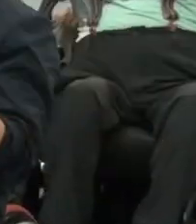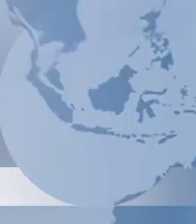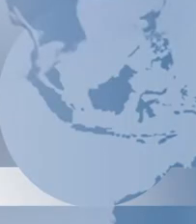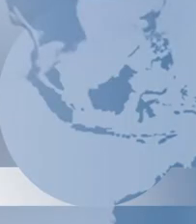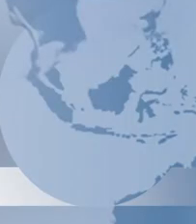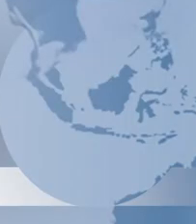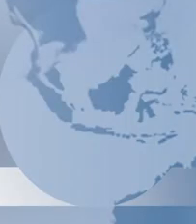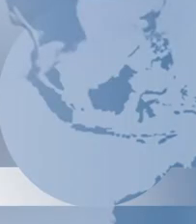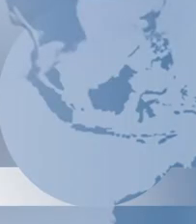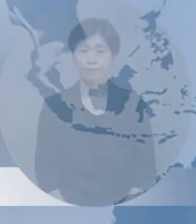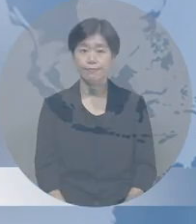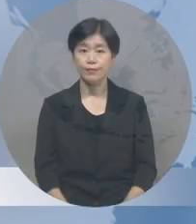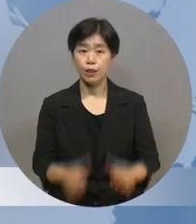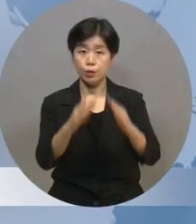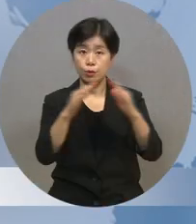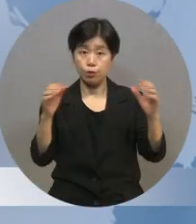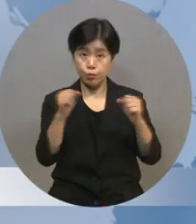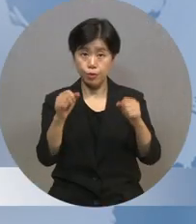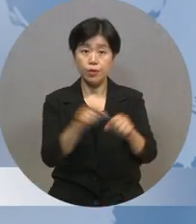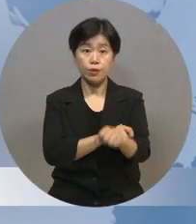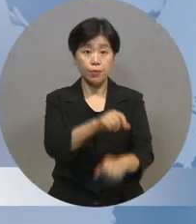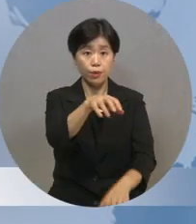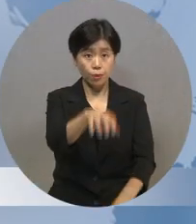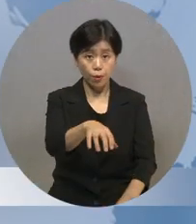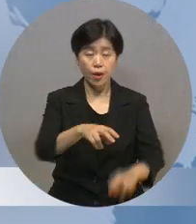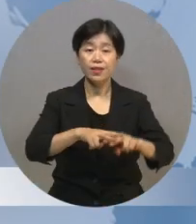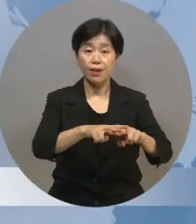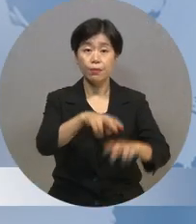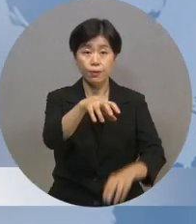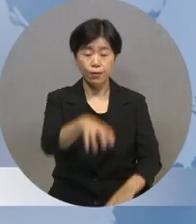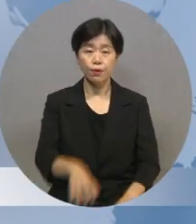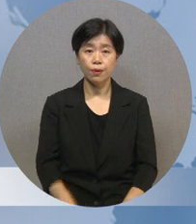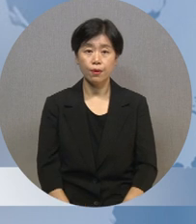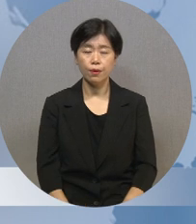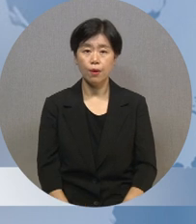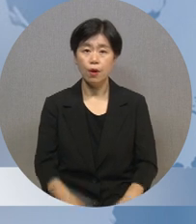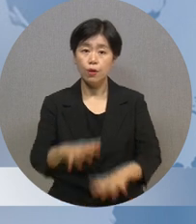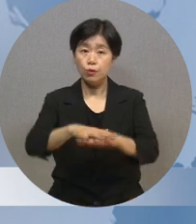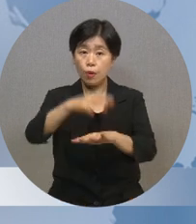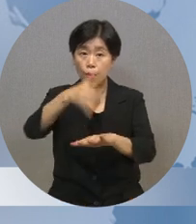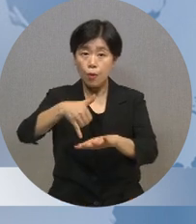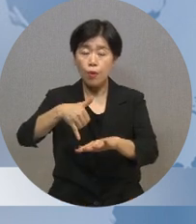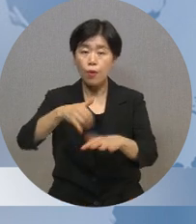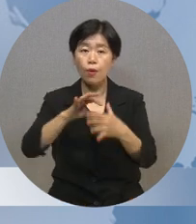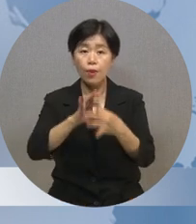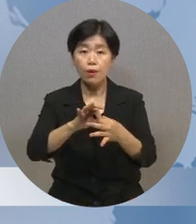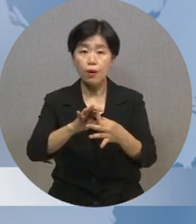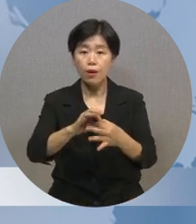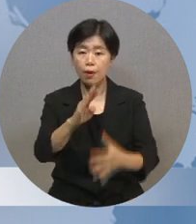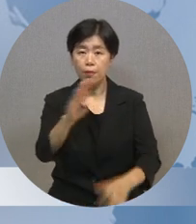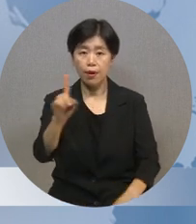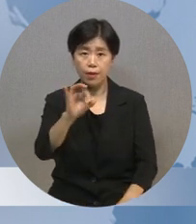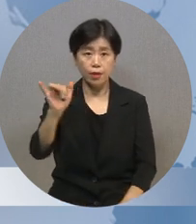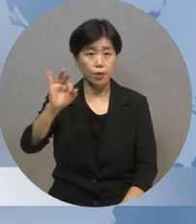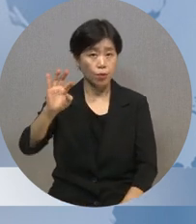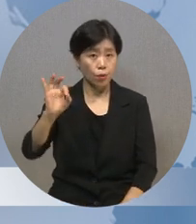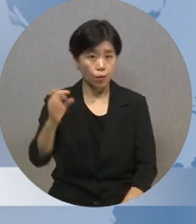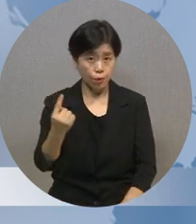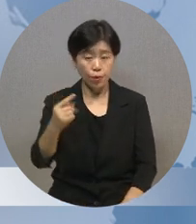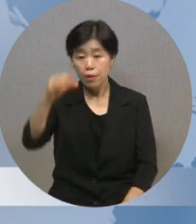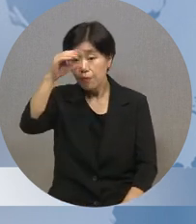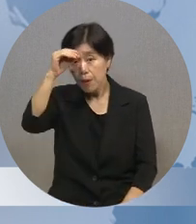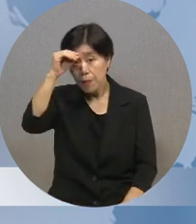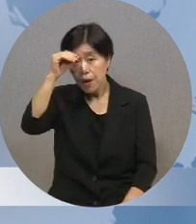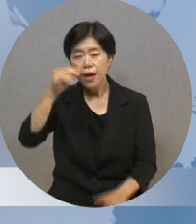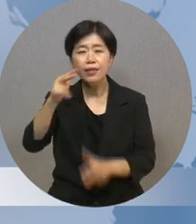정선입니다. 전북 특별자치도 남원시가 농생명 바이오 기술 기반의 지역경제 성장 모델을 발굴해 지역